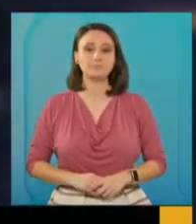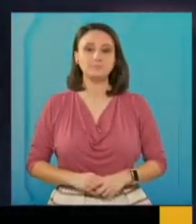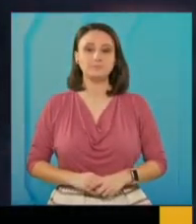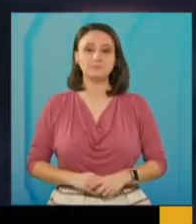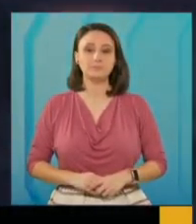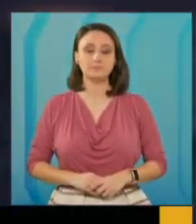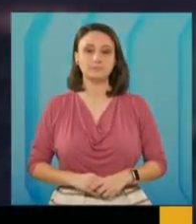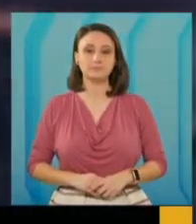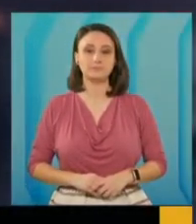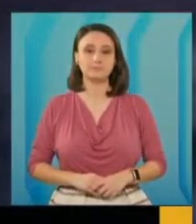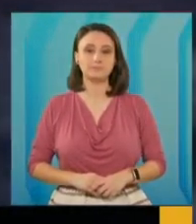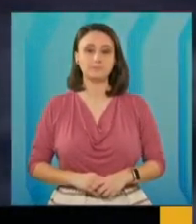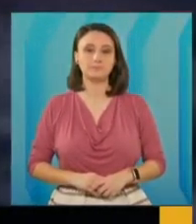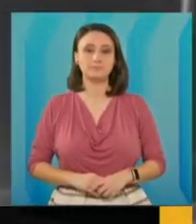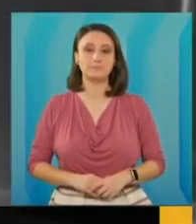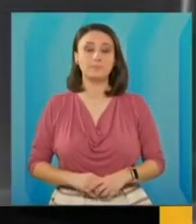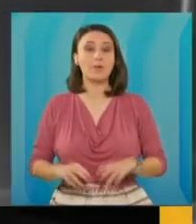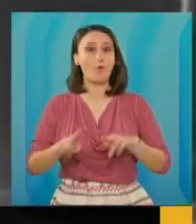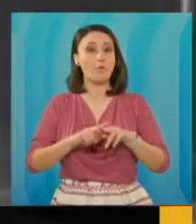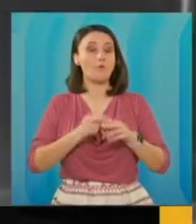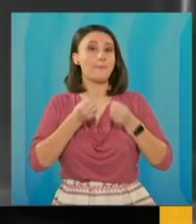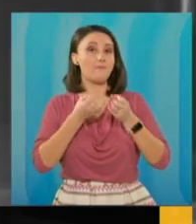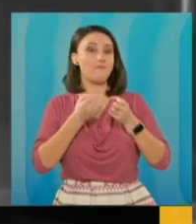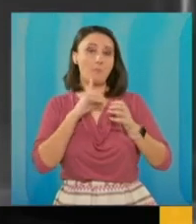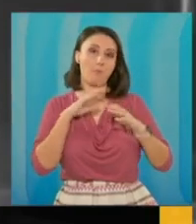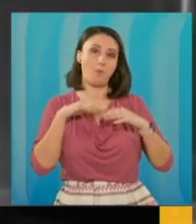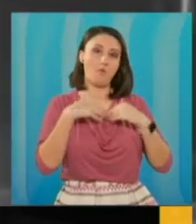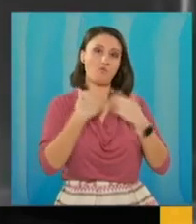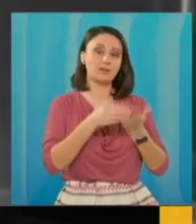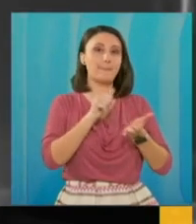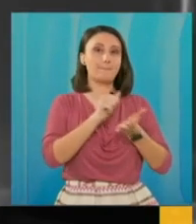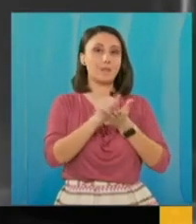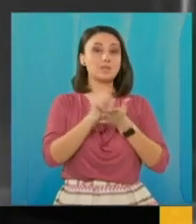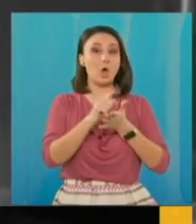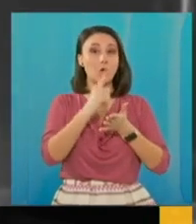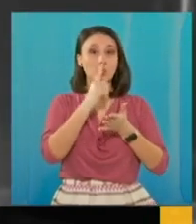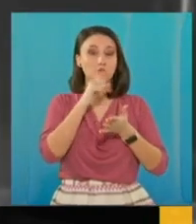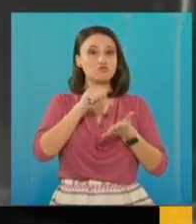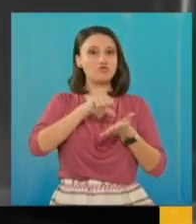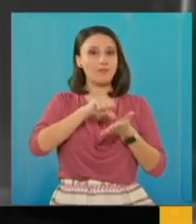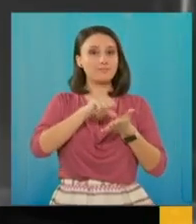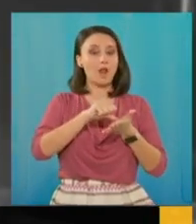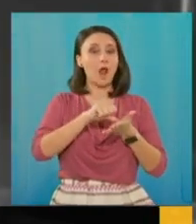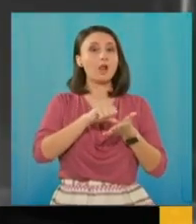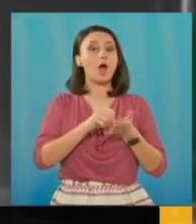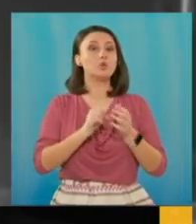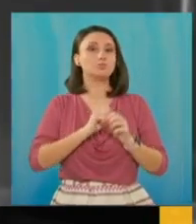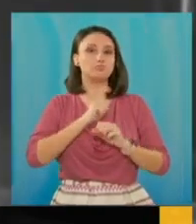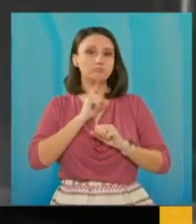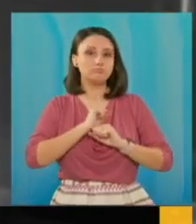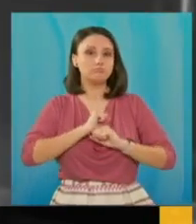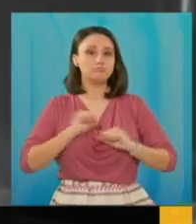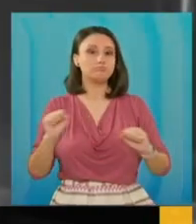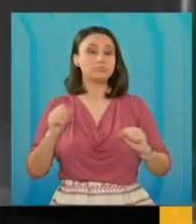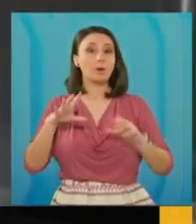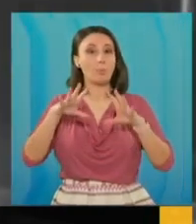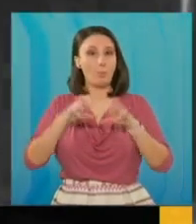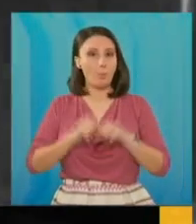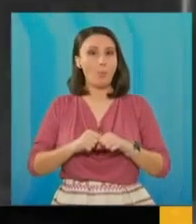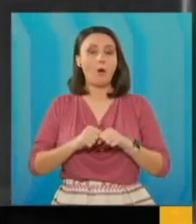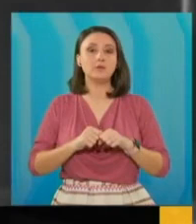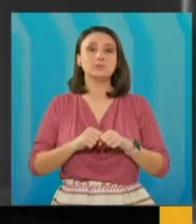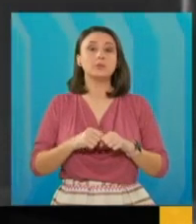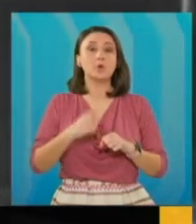Potrivit unor informații furnizate de presa rusă, centrala nucleară Zaporojie din Ucraina a fost preluată în totalitate de ruși după ce